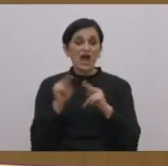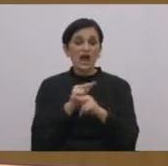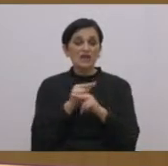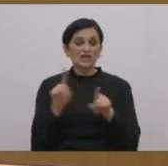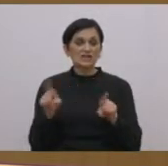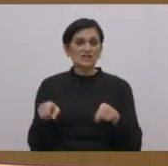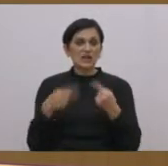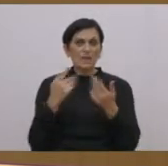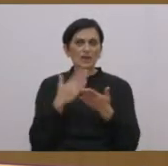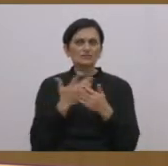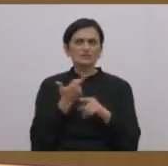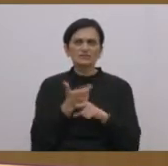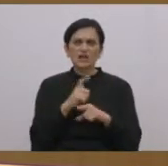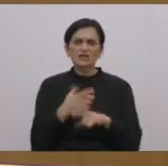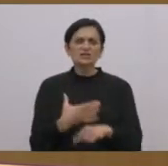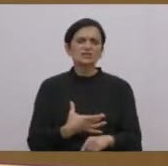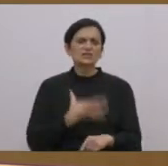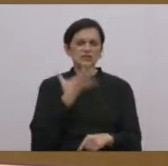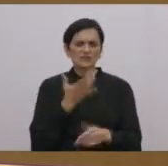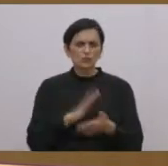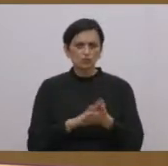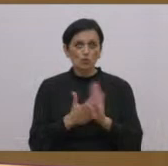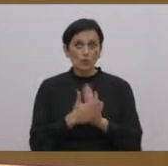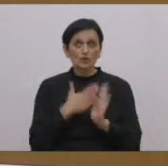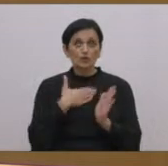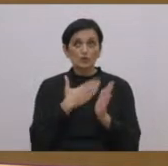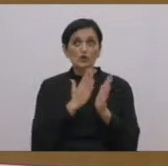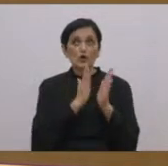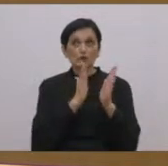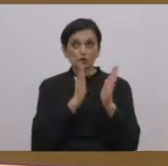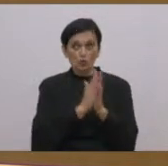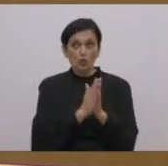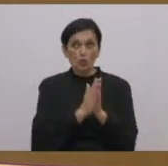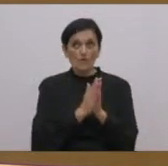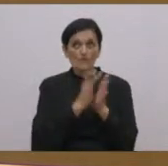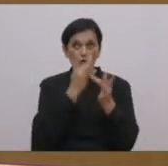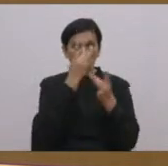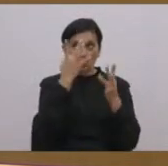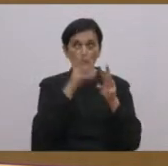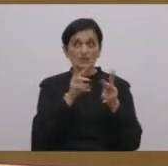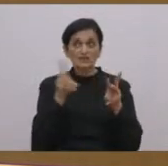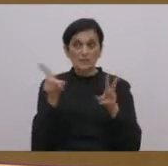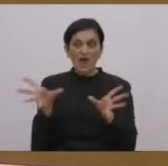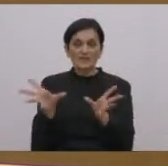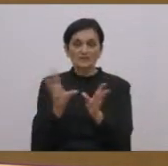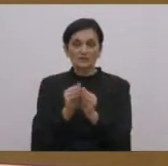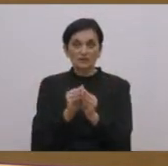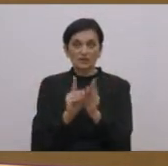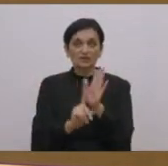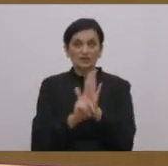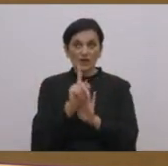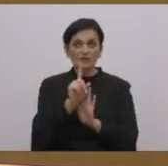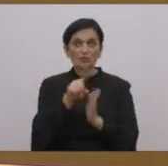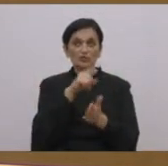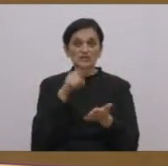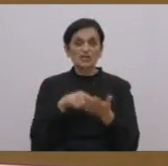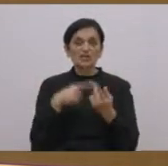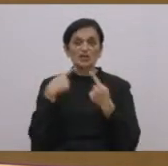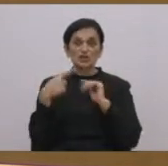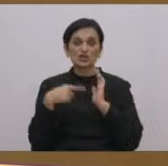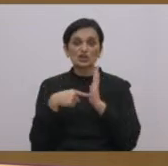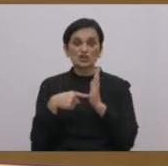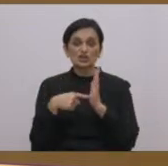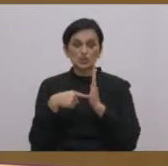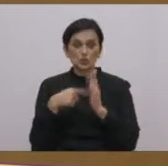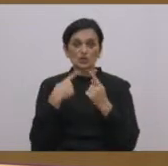რომელიც არის ძალიან სავალალო მდგომარეობაში და ჩემი თხოვნა იქნება კულტურის სამინისტროსთან ერთად დავიწყოთ ამ საკითხზე დისკუსია და დიალოგი.